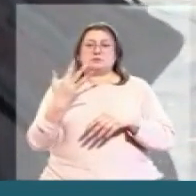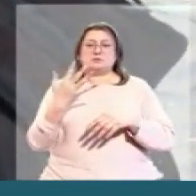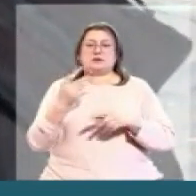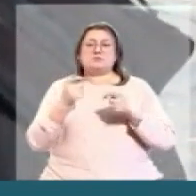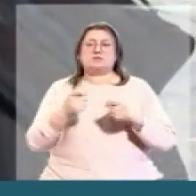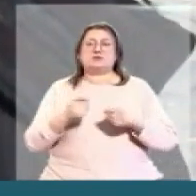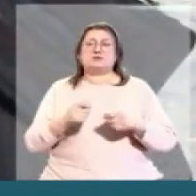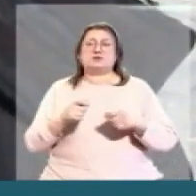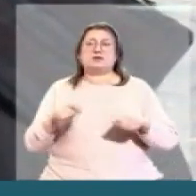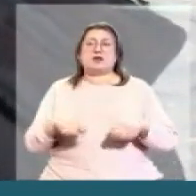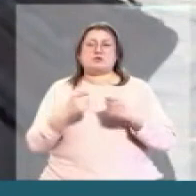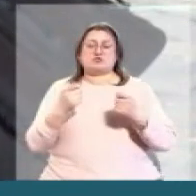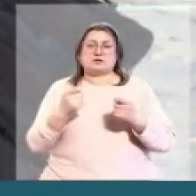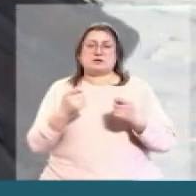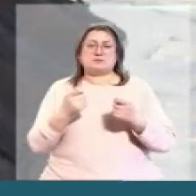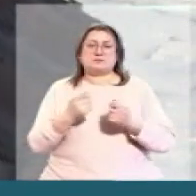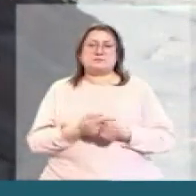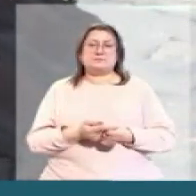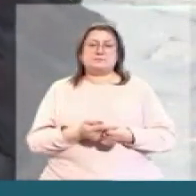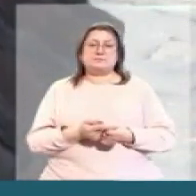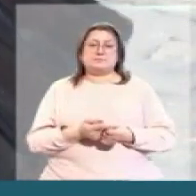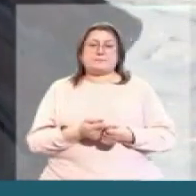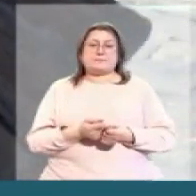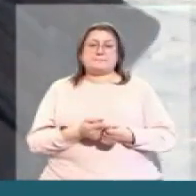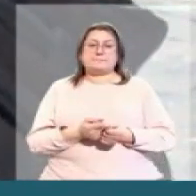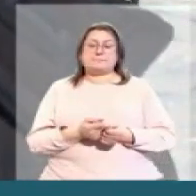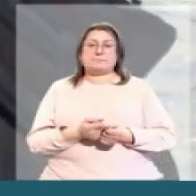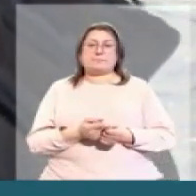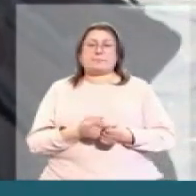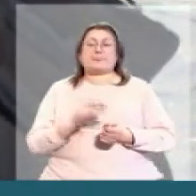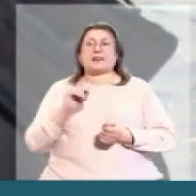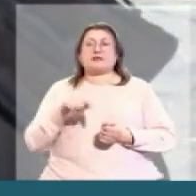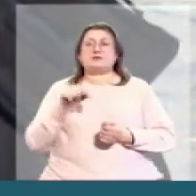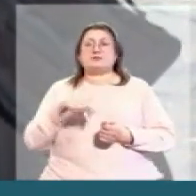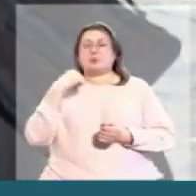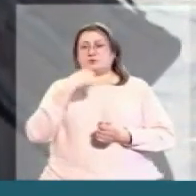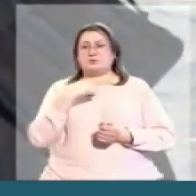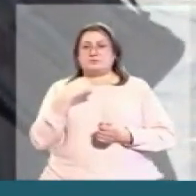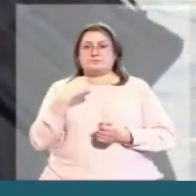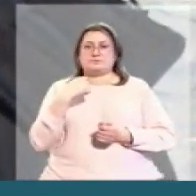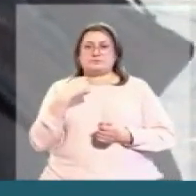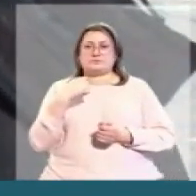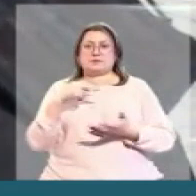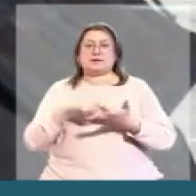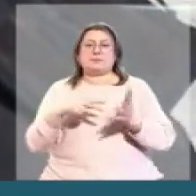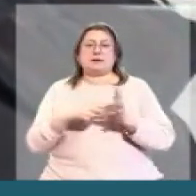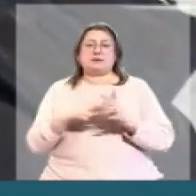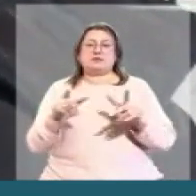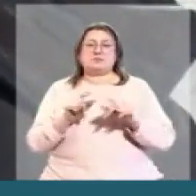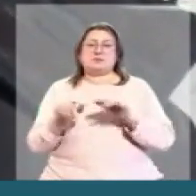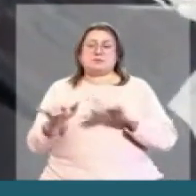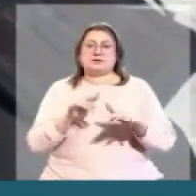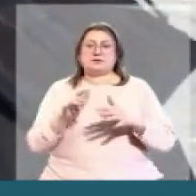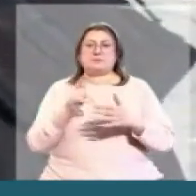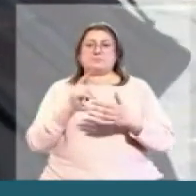245 административных правонарушений. Также уже в текущем году в рамках плана совместных мероприятий